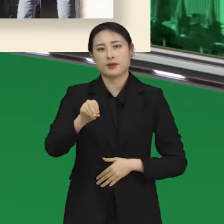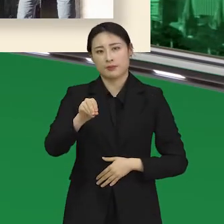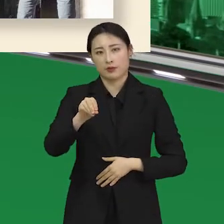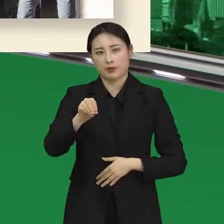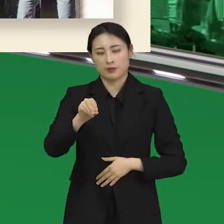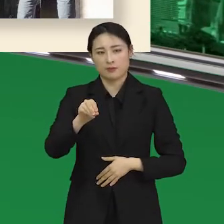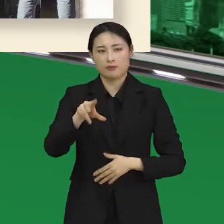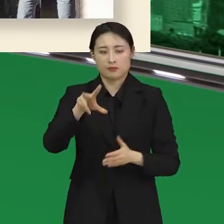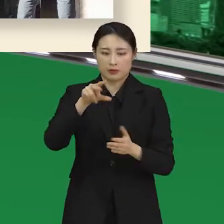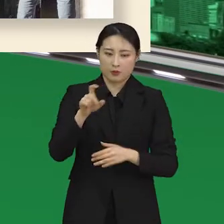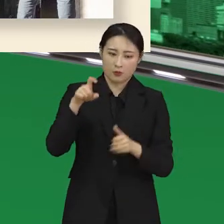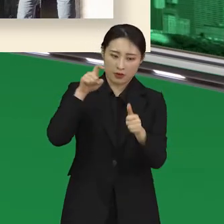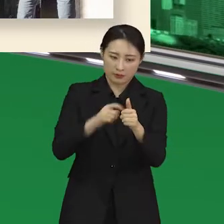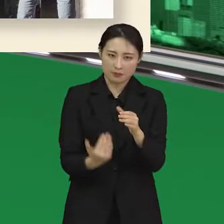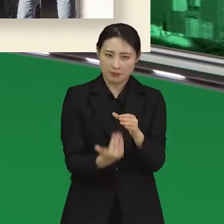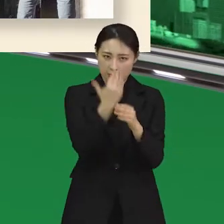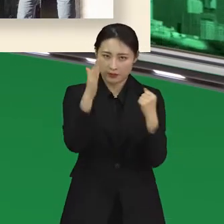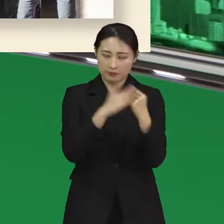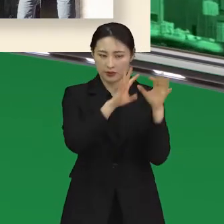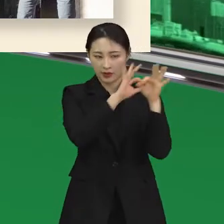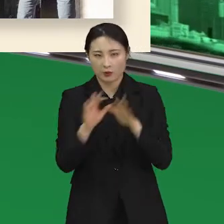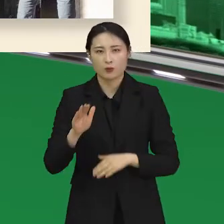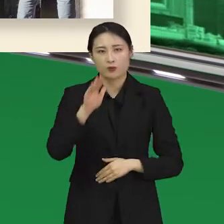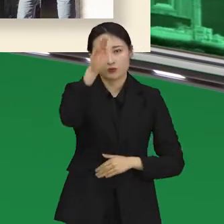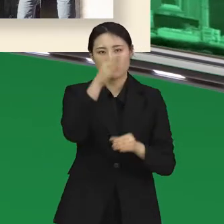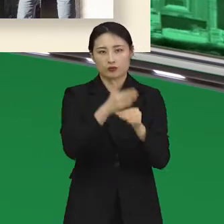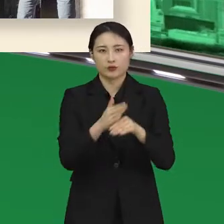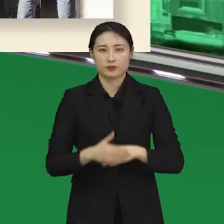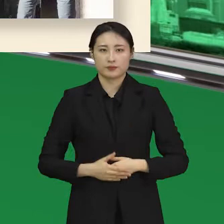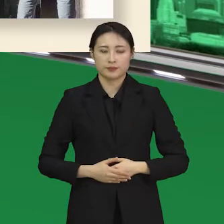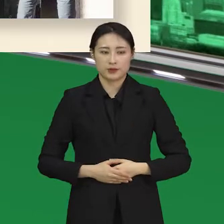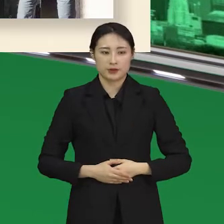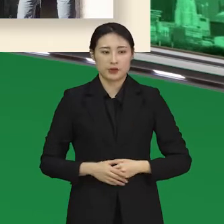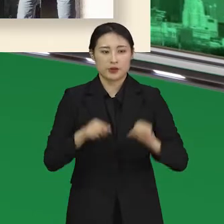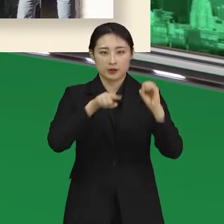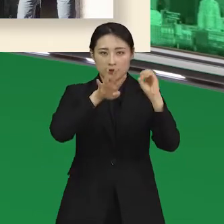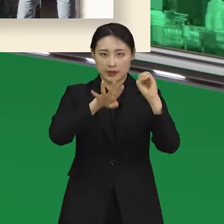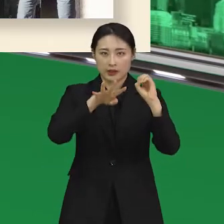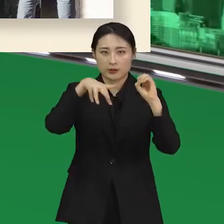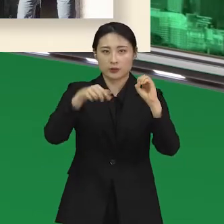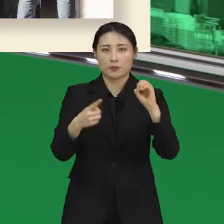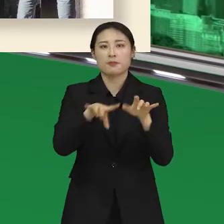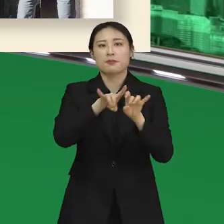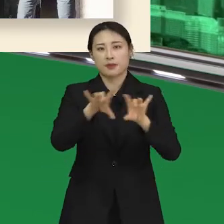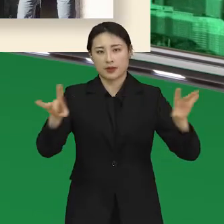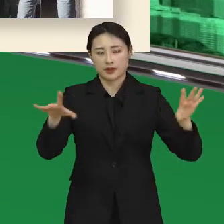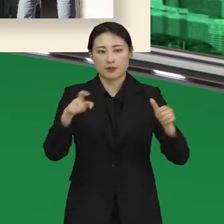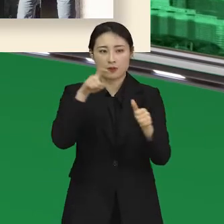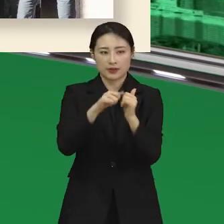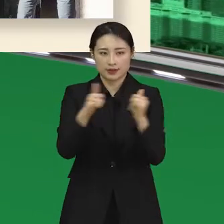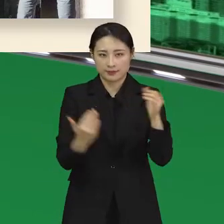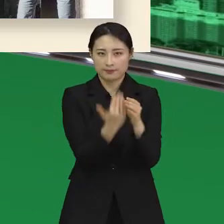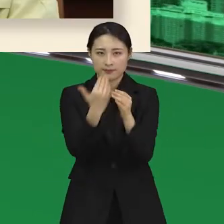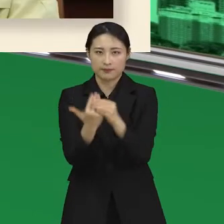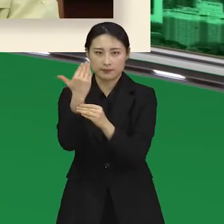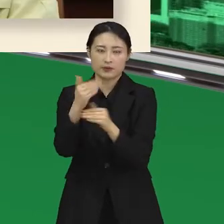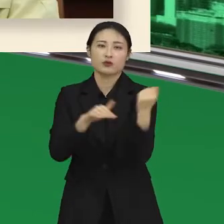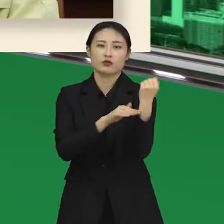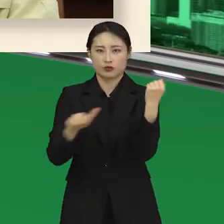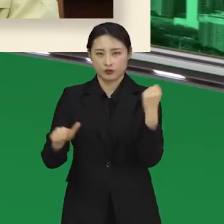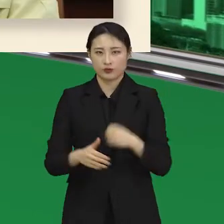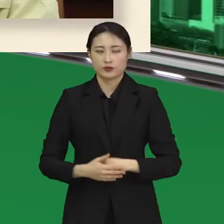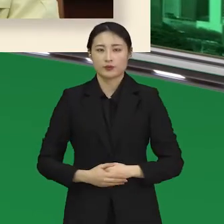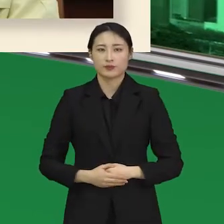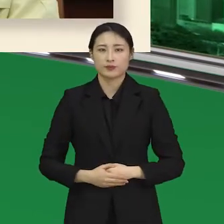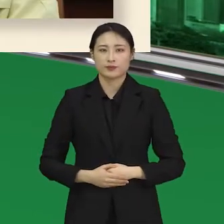확진되면서 확산세가 꺾이지 않고 있습니다. 0.4초마다 확진자가 발생하는 수준입니다.